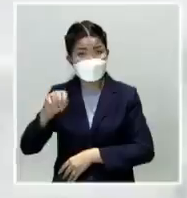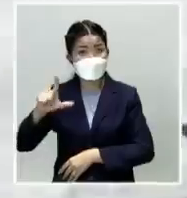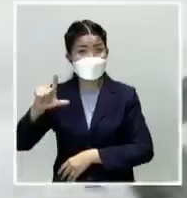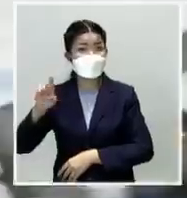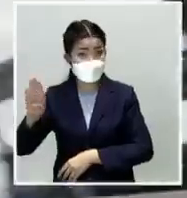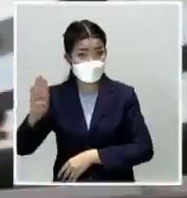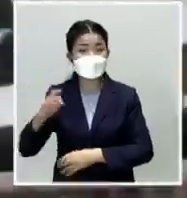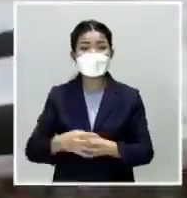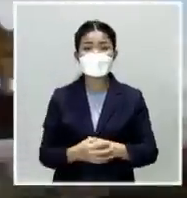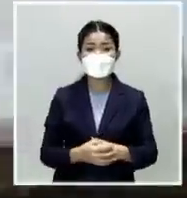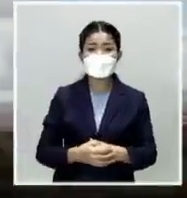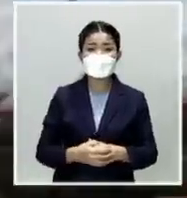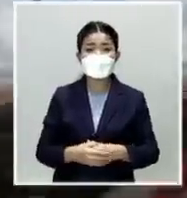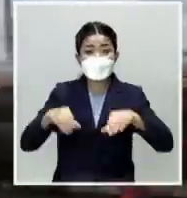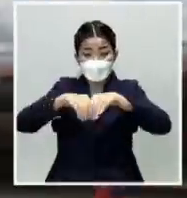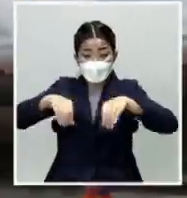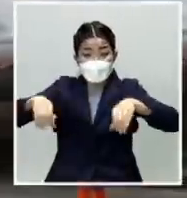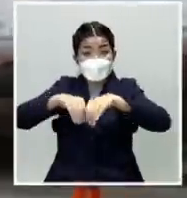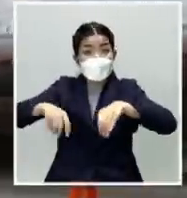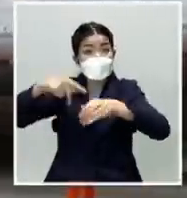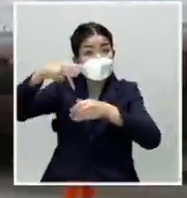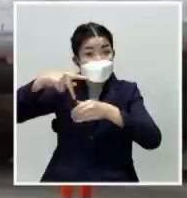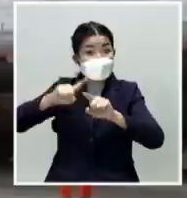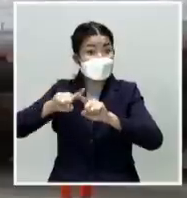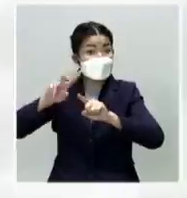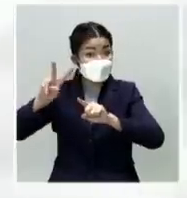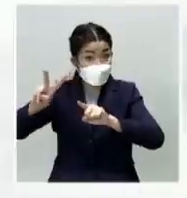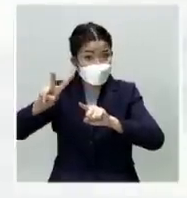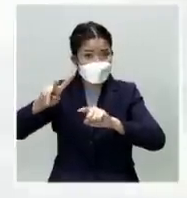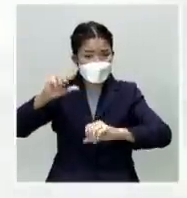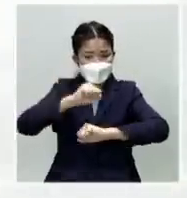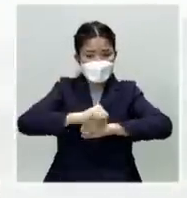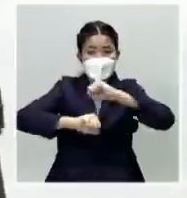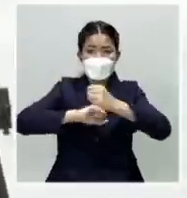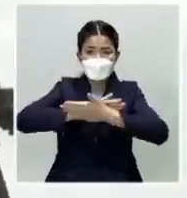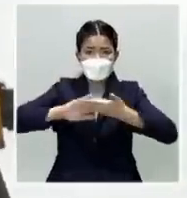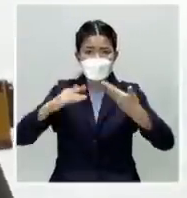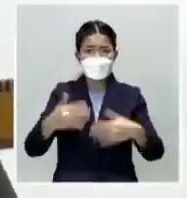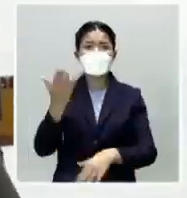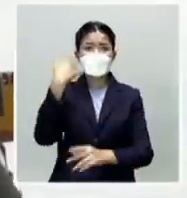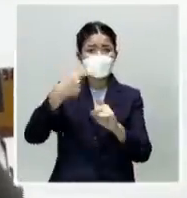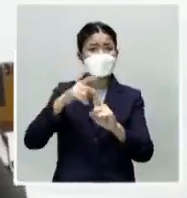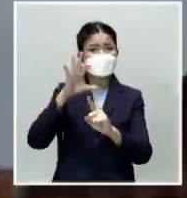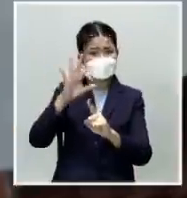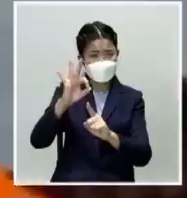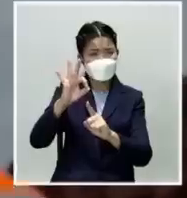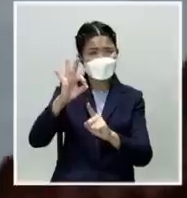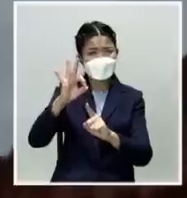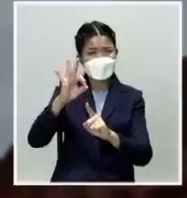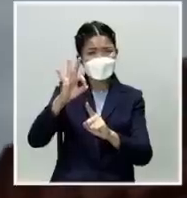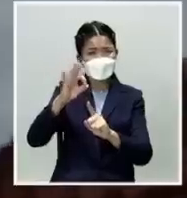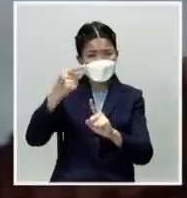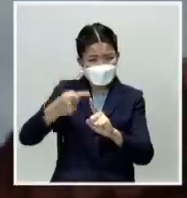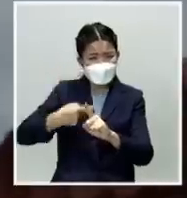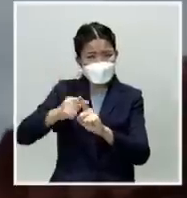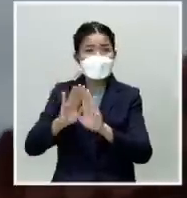ทค่ะจริงๆแล้วท่อส่งก๊าซ Nord Stream 2เนี่ยดำเนินการติดตั้งเสร็จเรียบร้อยตั้งแต่เดือนกันยายนที่ผ่านมาแล้วนะคะเรียกว่าเสร็จมาหลายเดือนแล้วแต่ก็ยัง